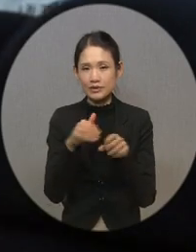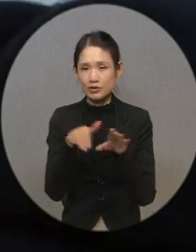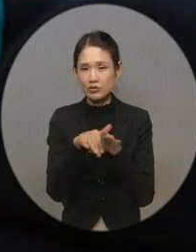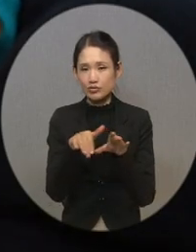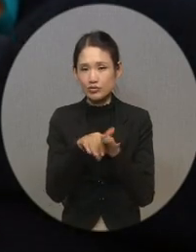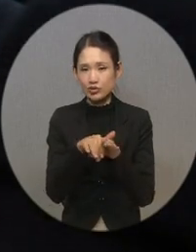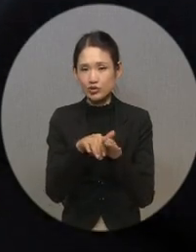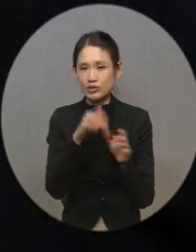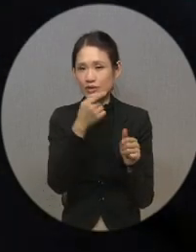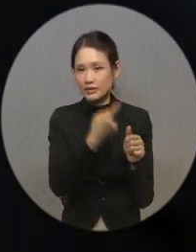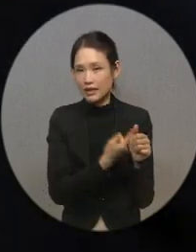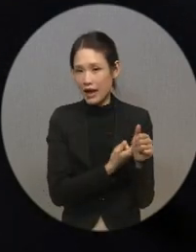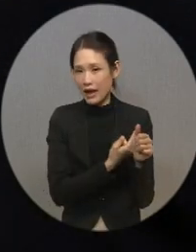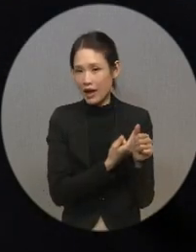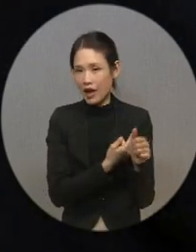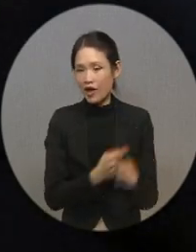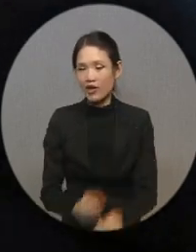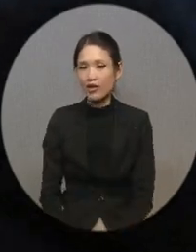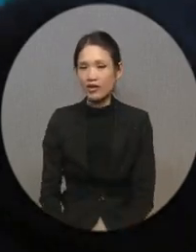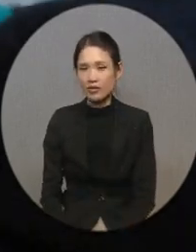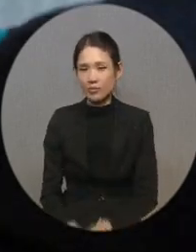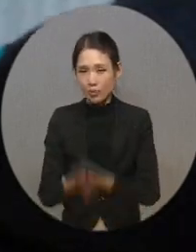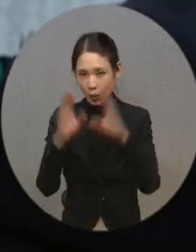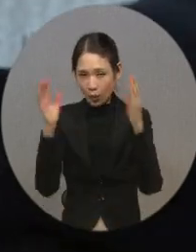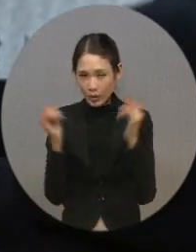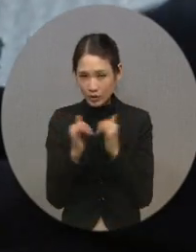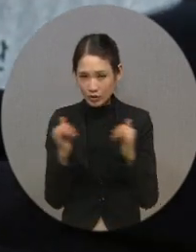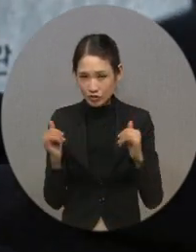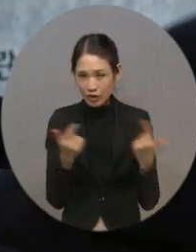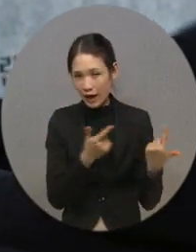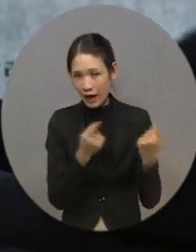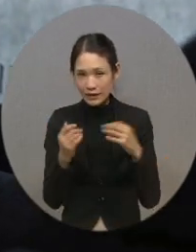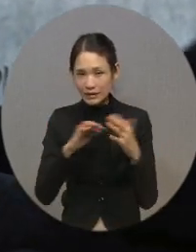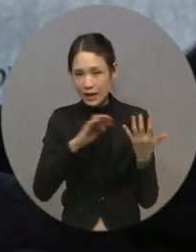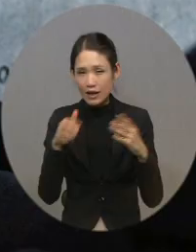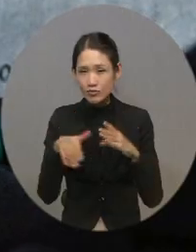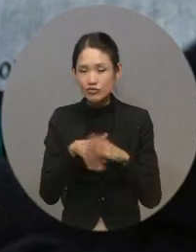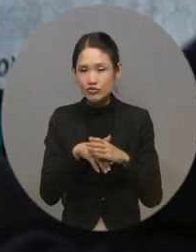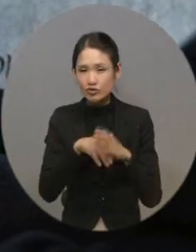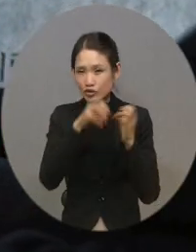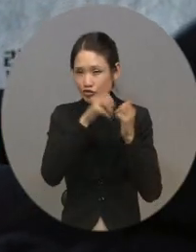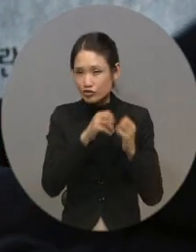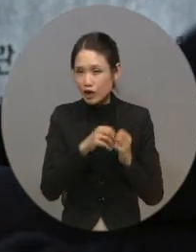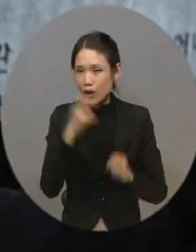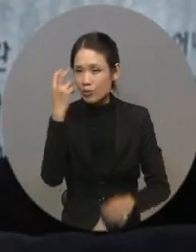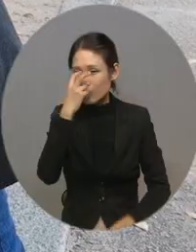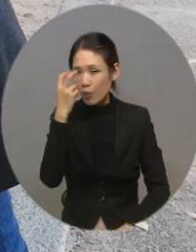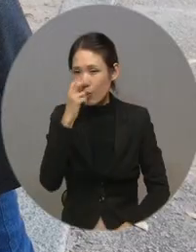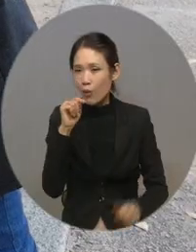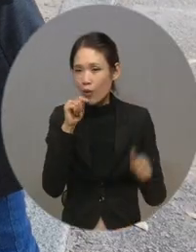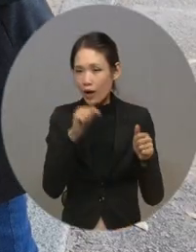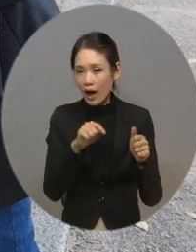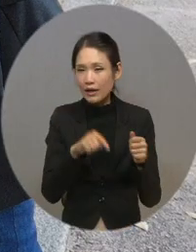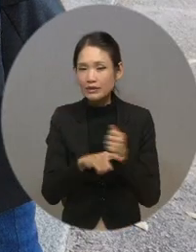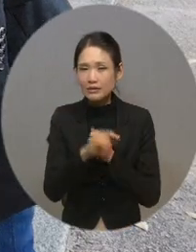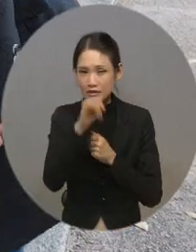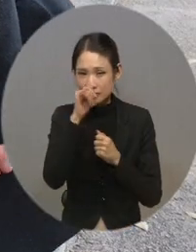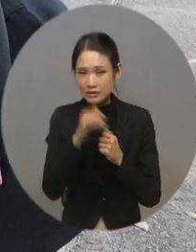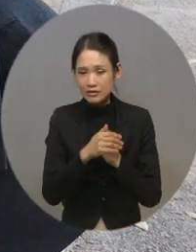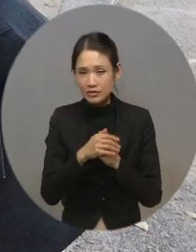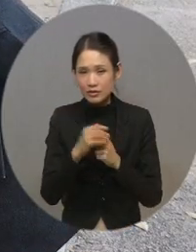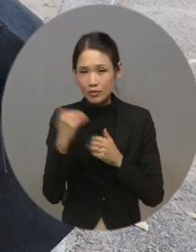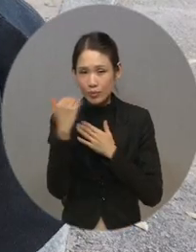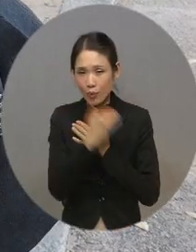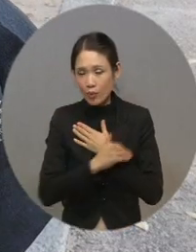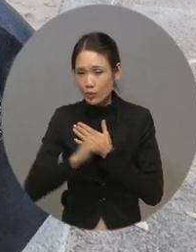이건 자연. 그래서 온 인류가 다 같이 세계문화유산을 보호하자 이런 의미가 되어 있고요. 더 아래쪽 몸을 조금